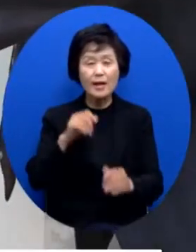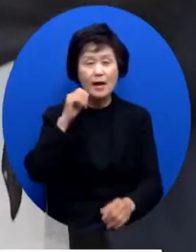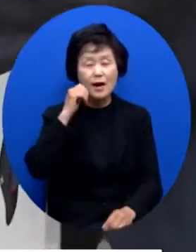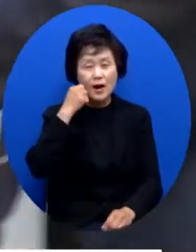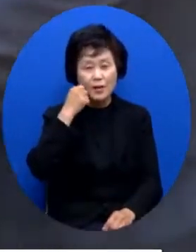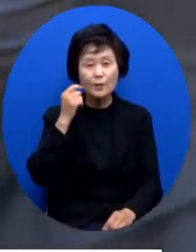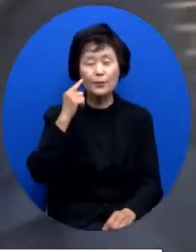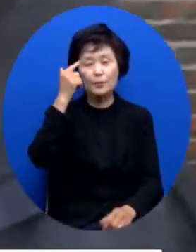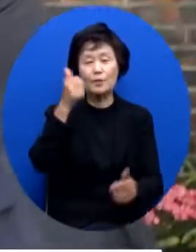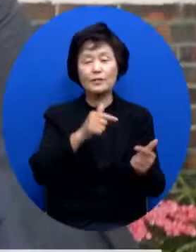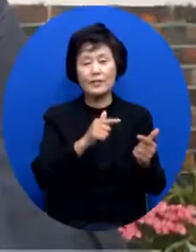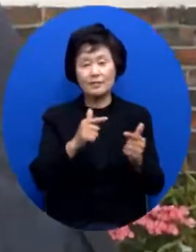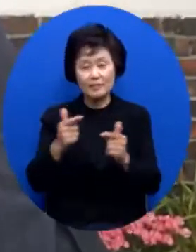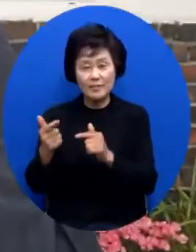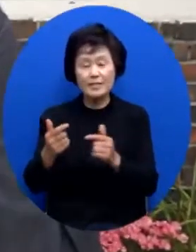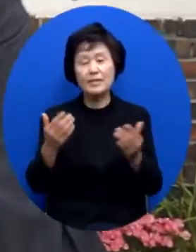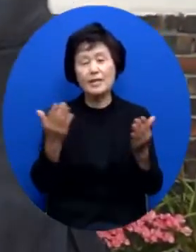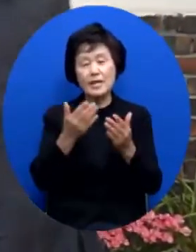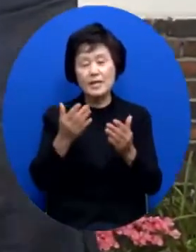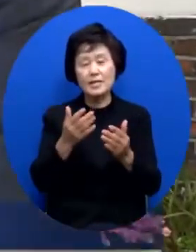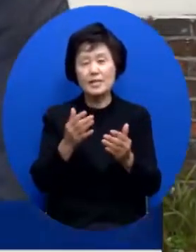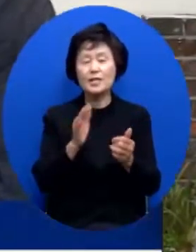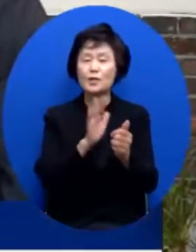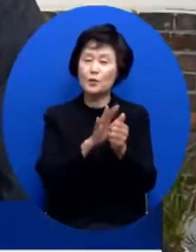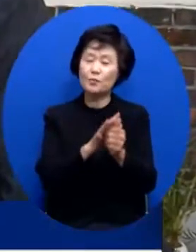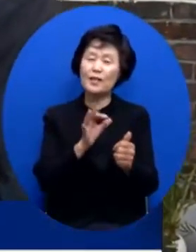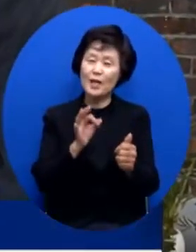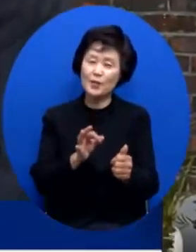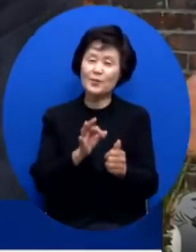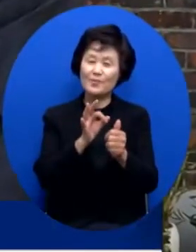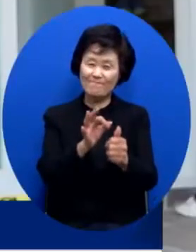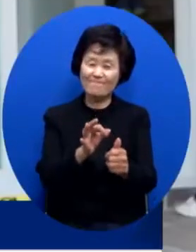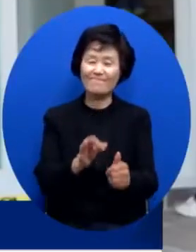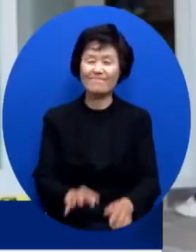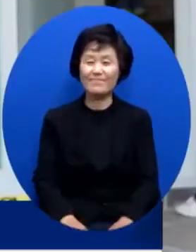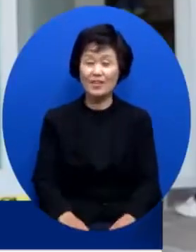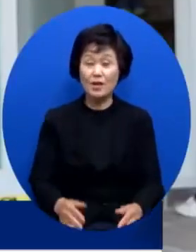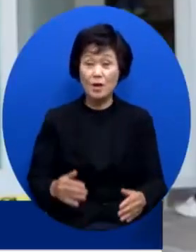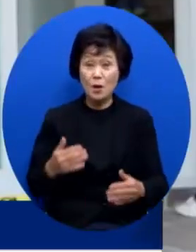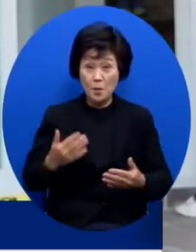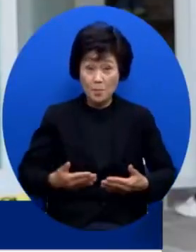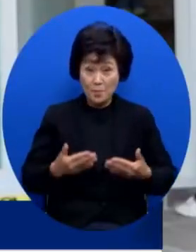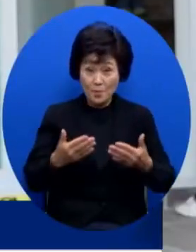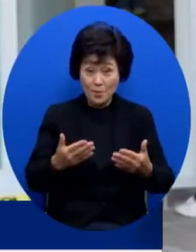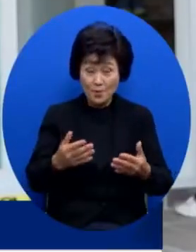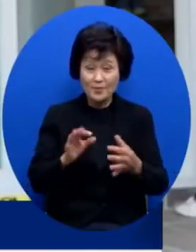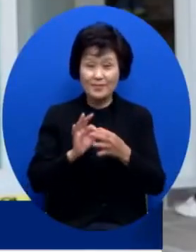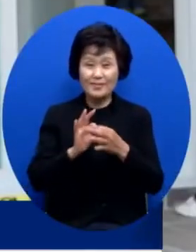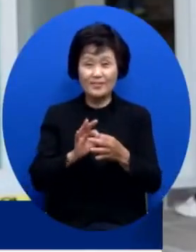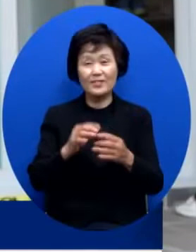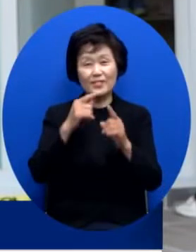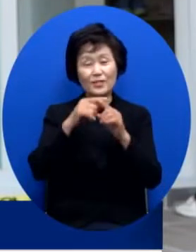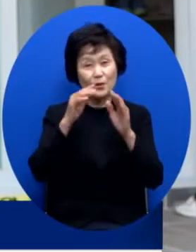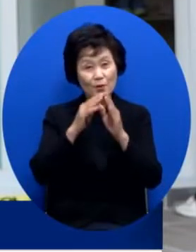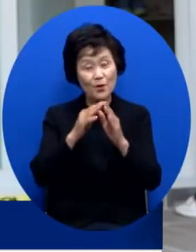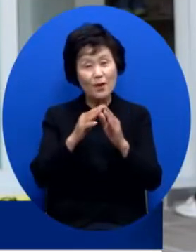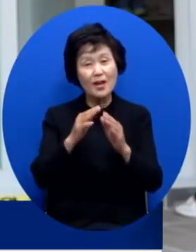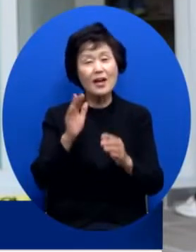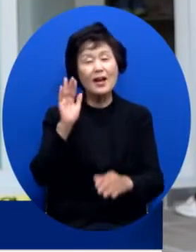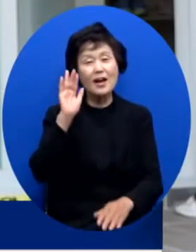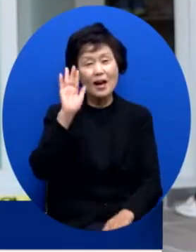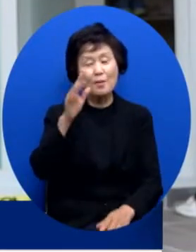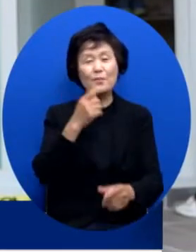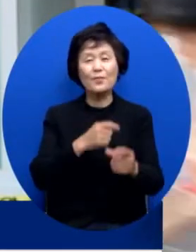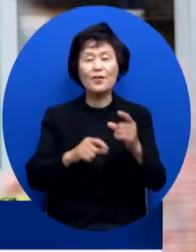원금을 전달하기도 했습니다 이 봉사를 통해서 우리 교회가 더 앞으로 어 발전하는데